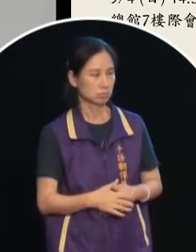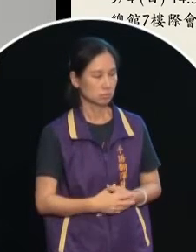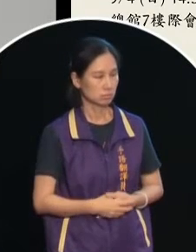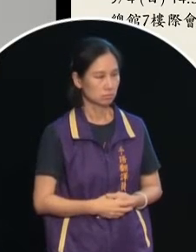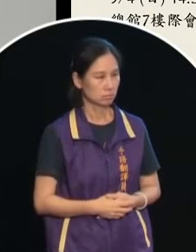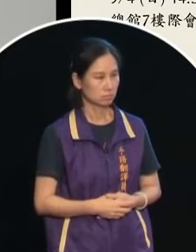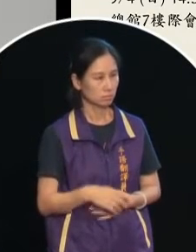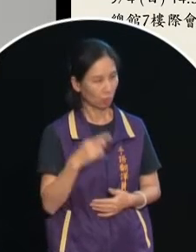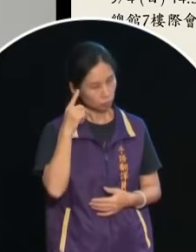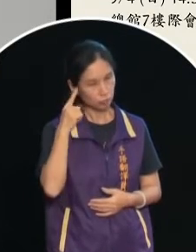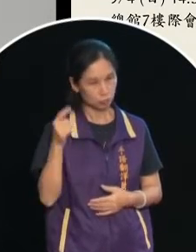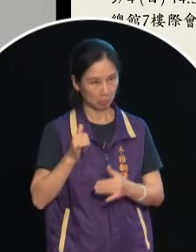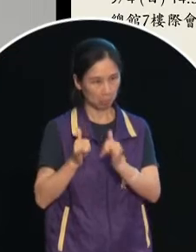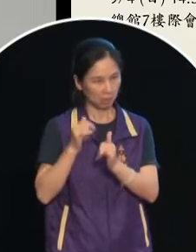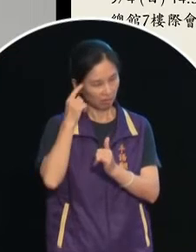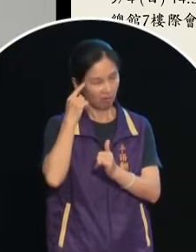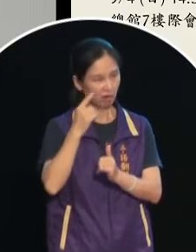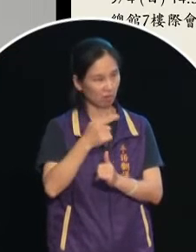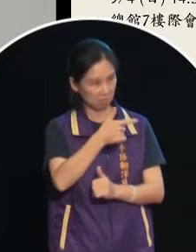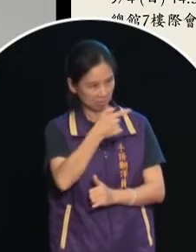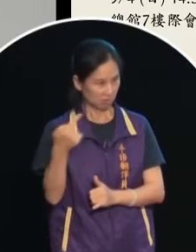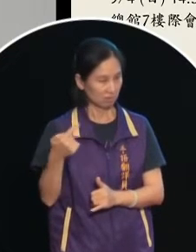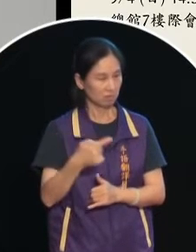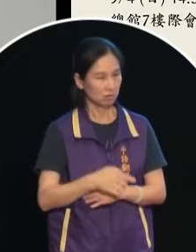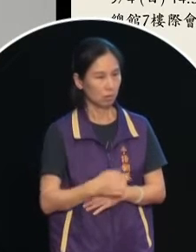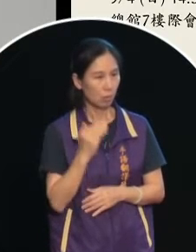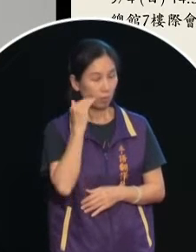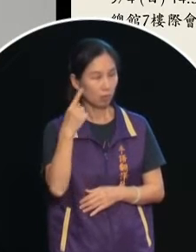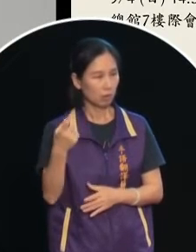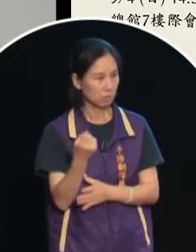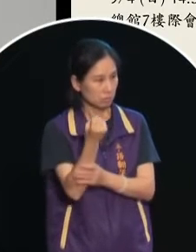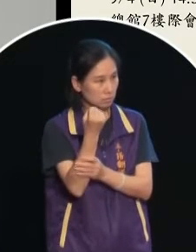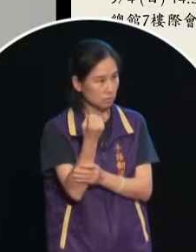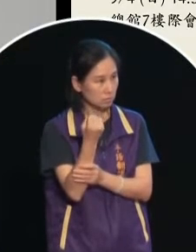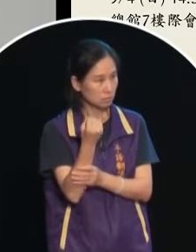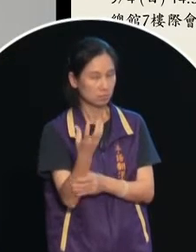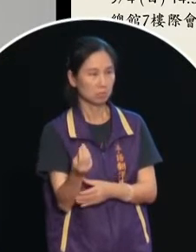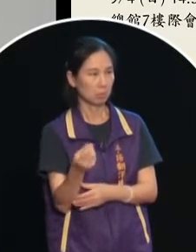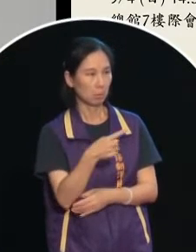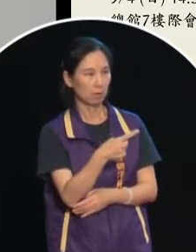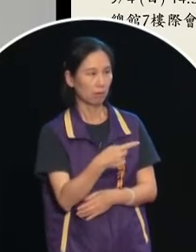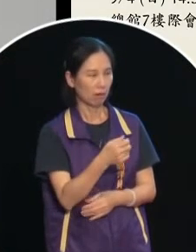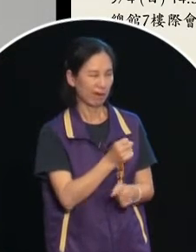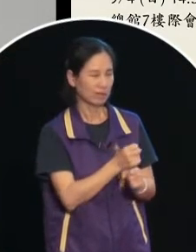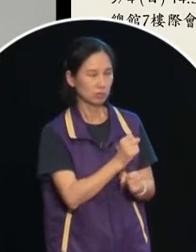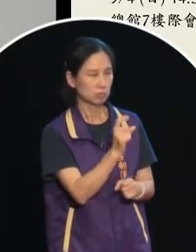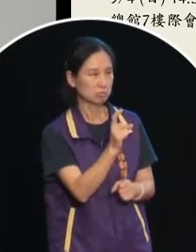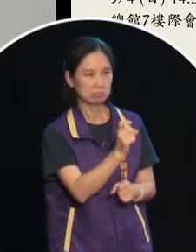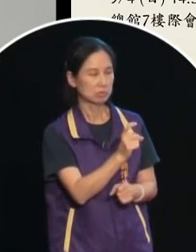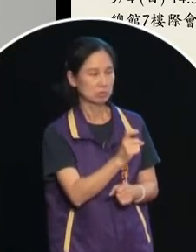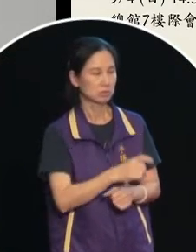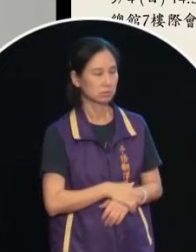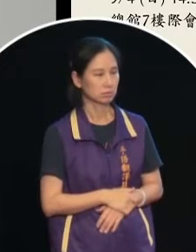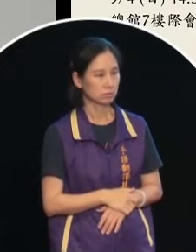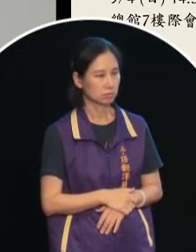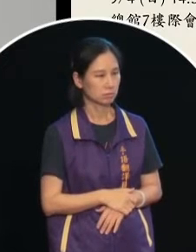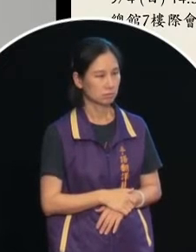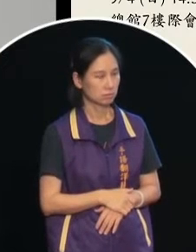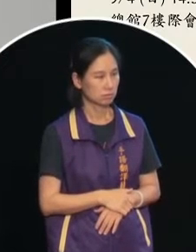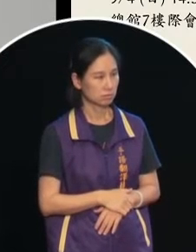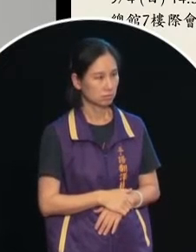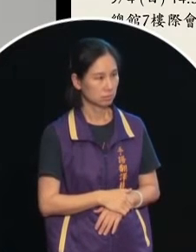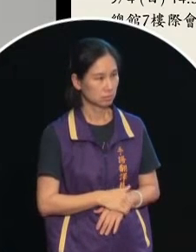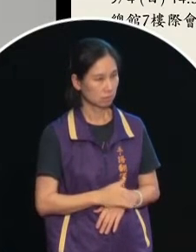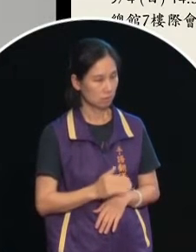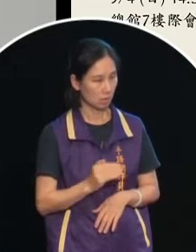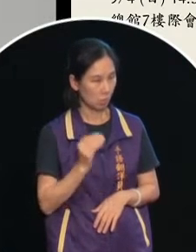民意是最强的，因为民意不支持的东西是政府不能做，议员不能做，反而就是民意要的东